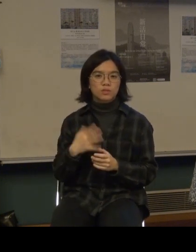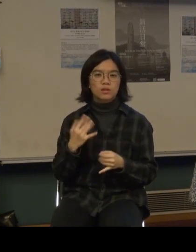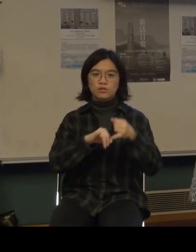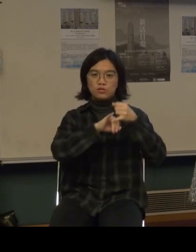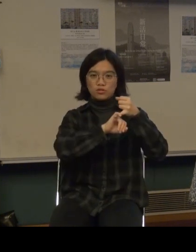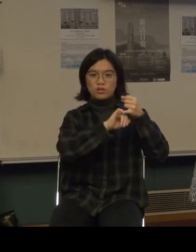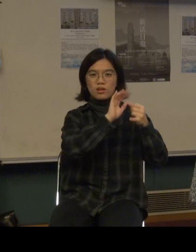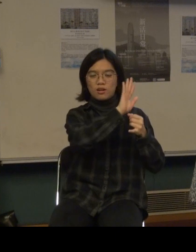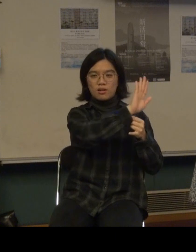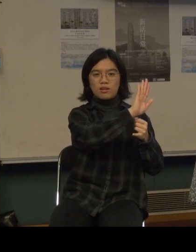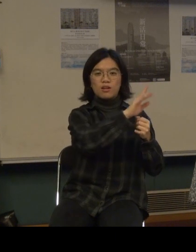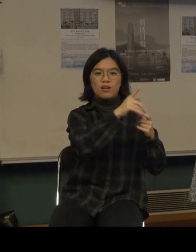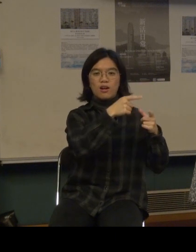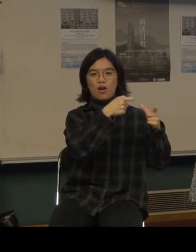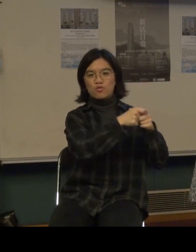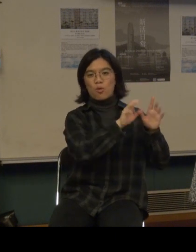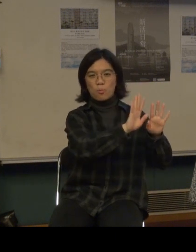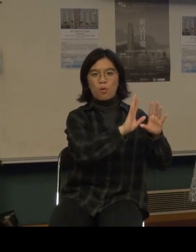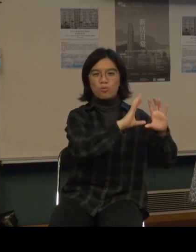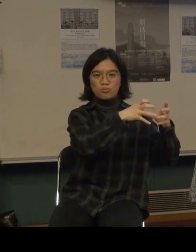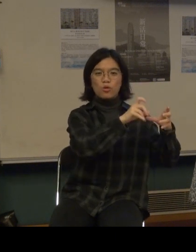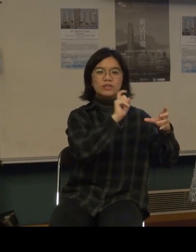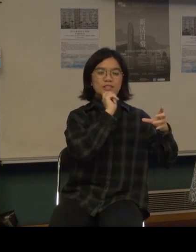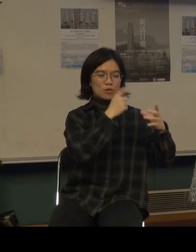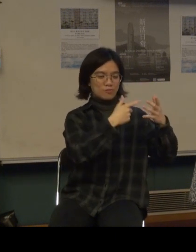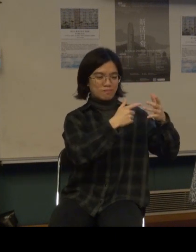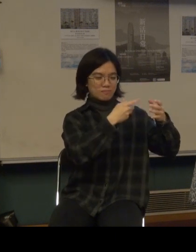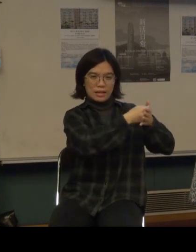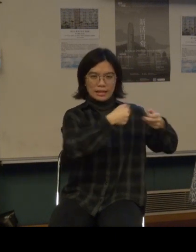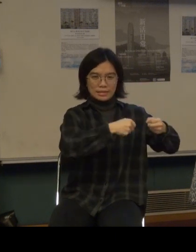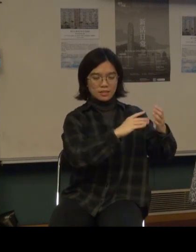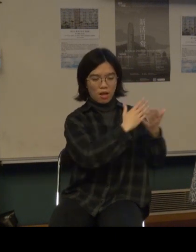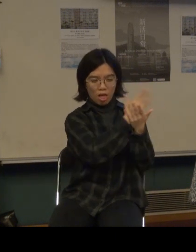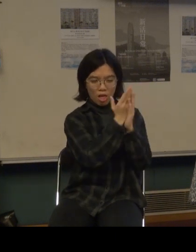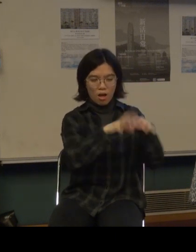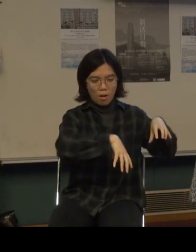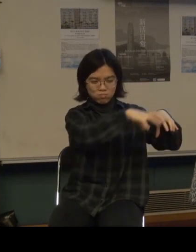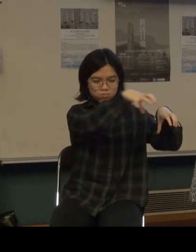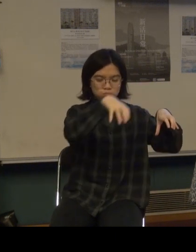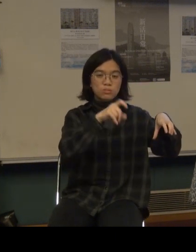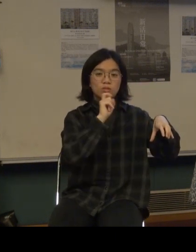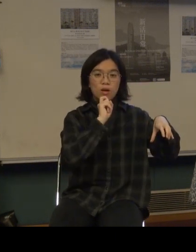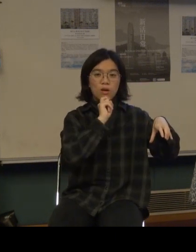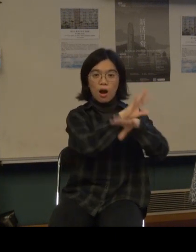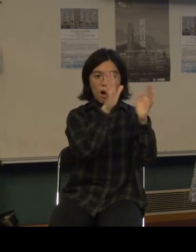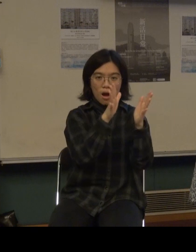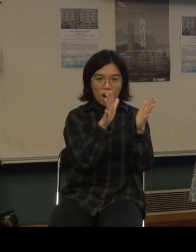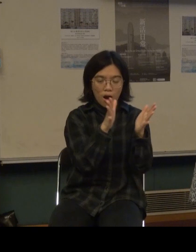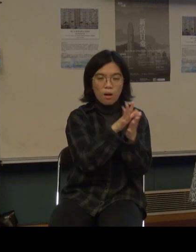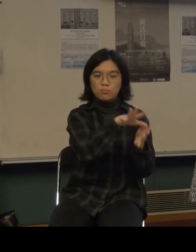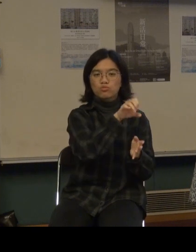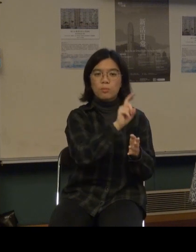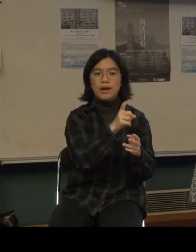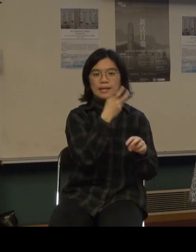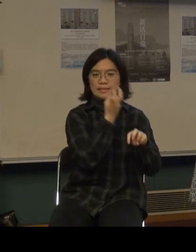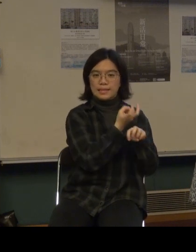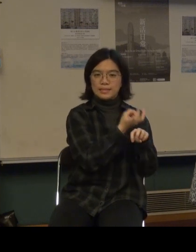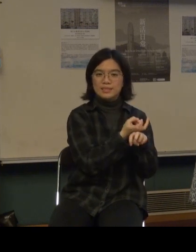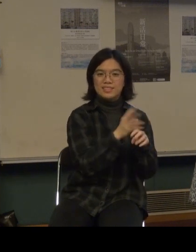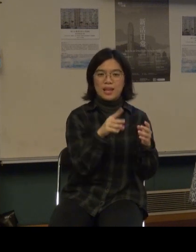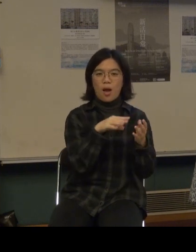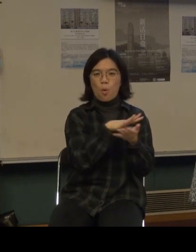就起咗一批嘅街市，喺30年代起咗一批嘅街市。呢啲嘅街市咧，都係用石屎去起嘅，都係用即係混凝